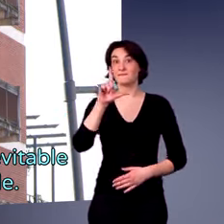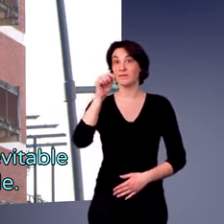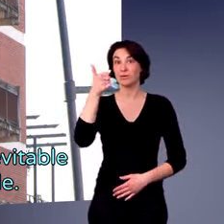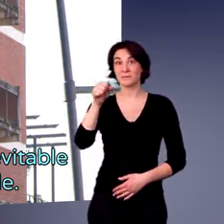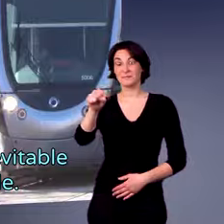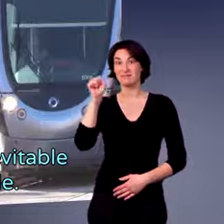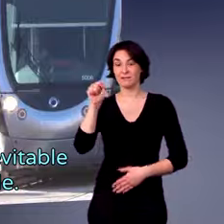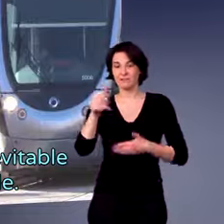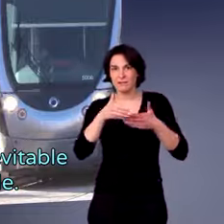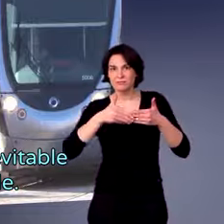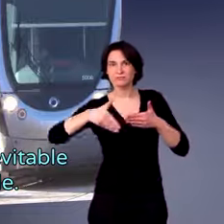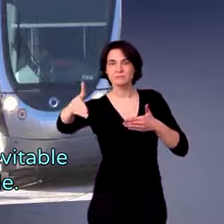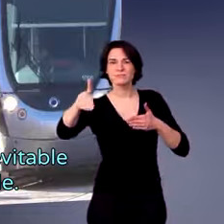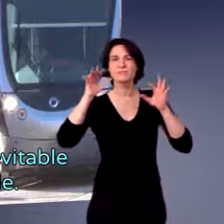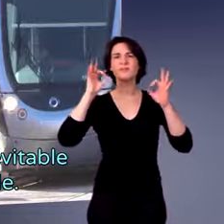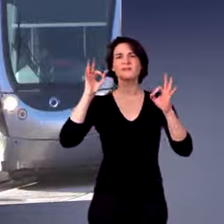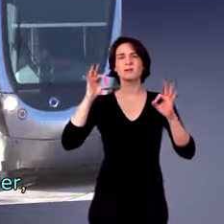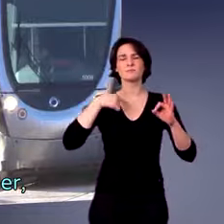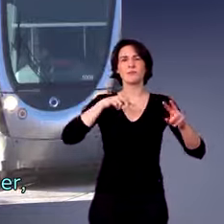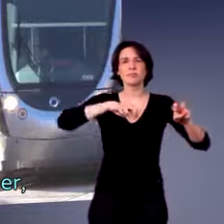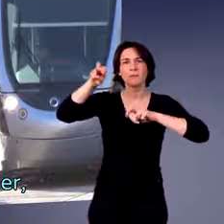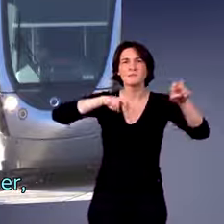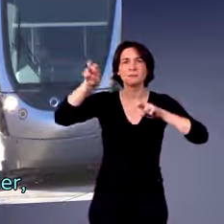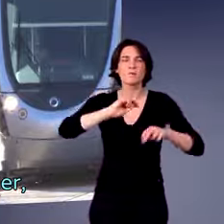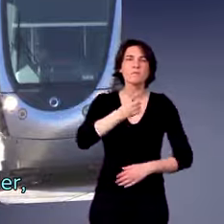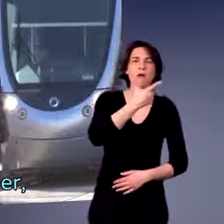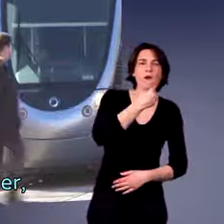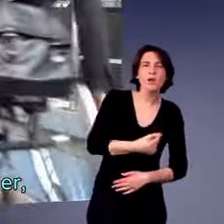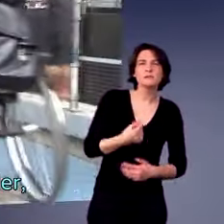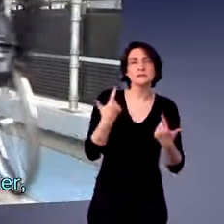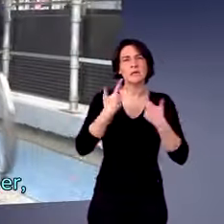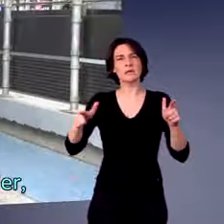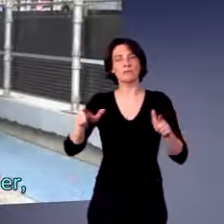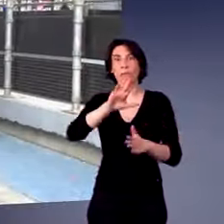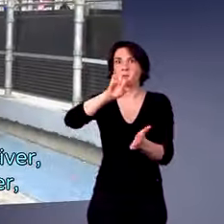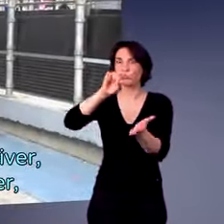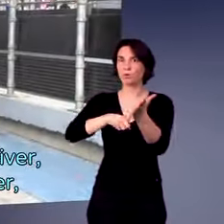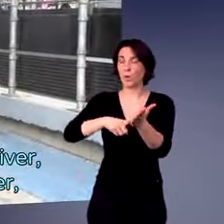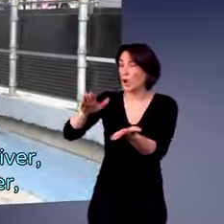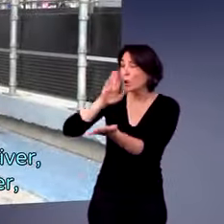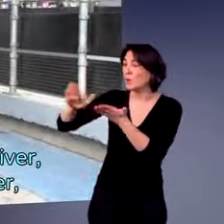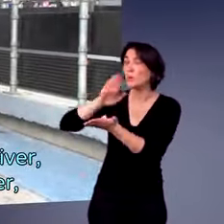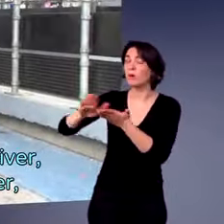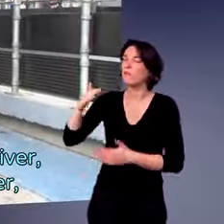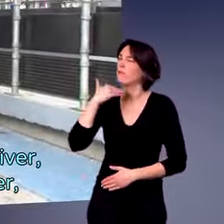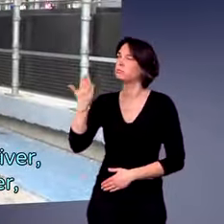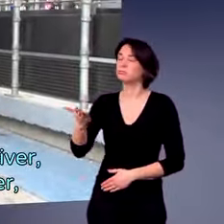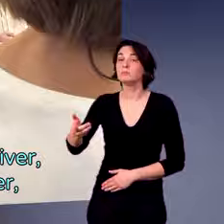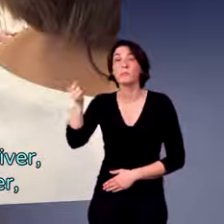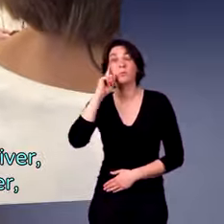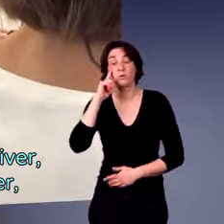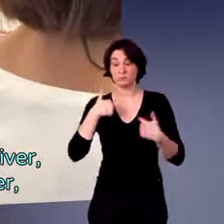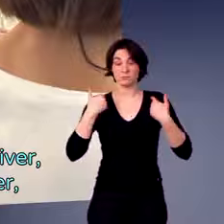inévitable en ce début de 21e siècle être mobile c'est pouvoir aller travailler c'est pouvoir sortir se